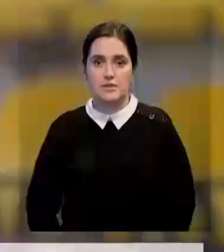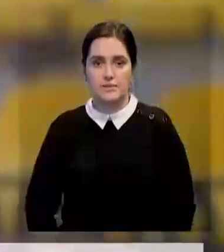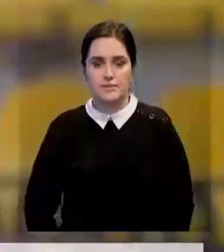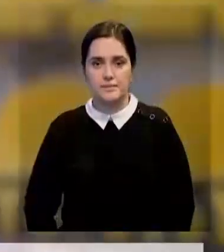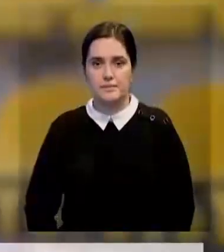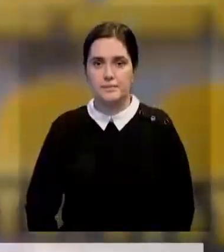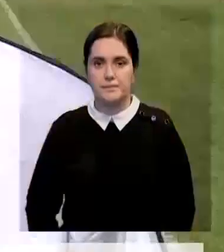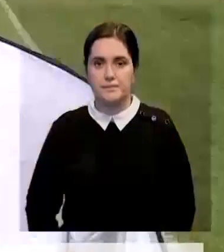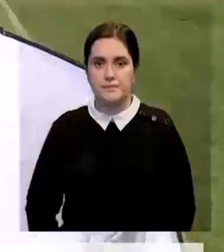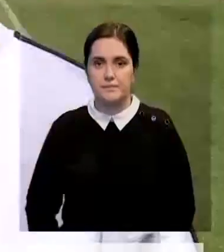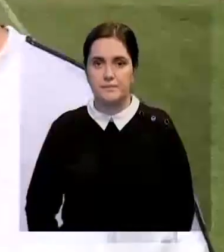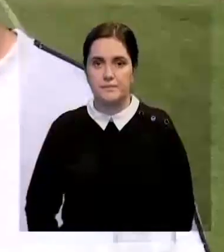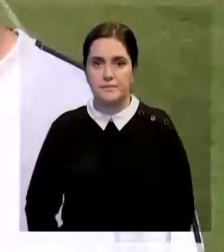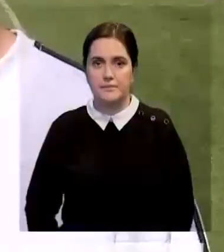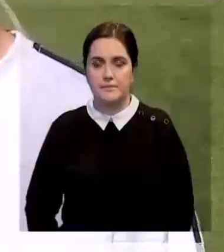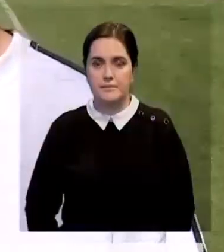Тарас.